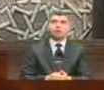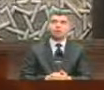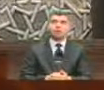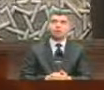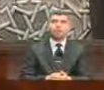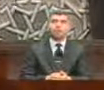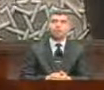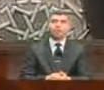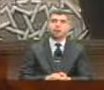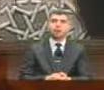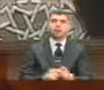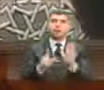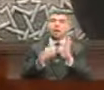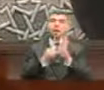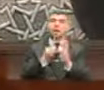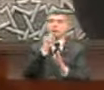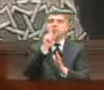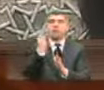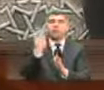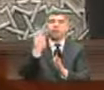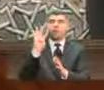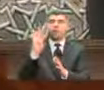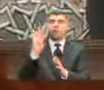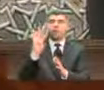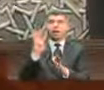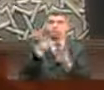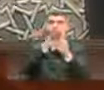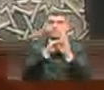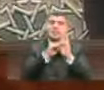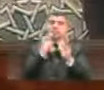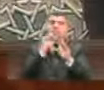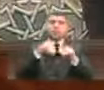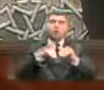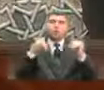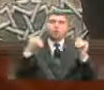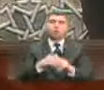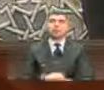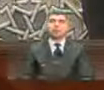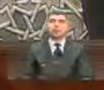مقتضيات تناول الكلمة في إطار مقتضيات المادة 104 من النظام الداخلي.